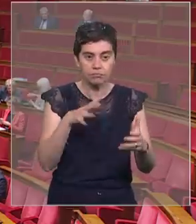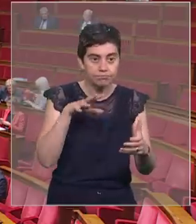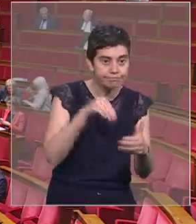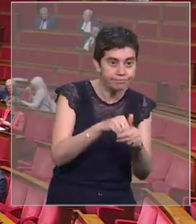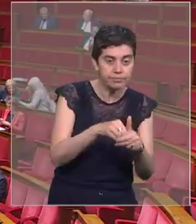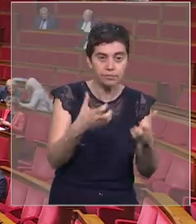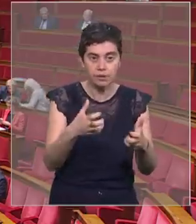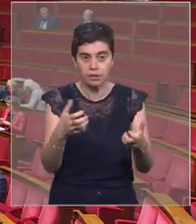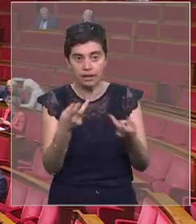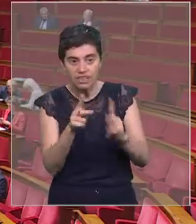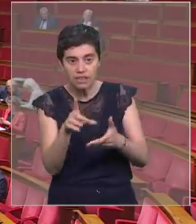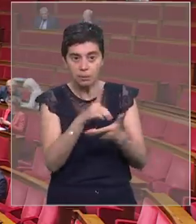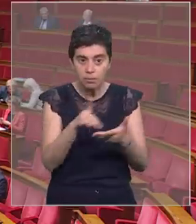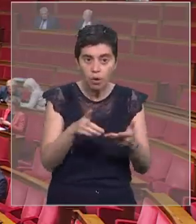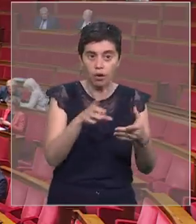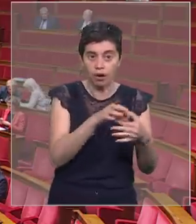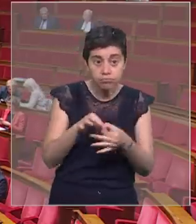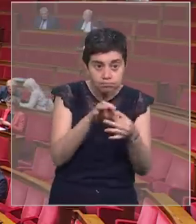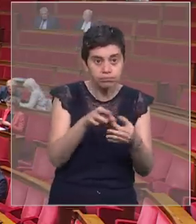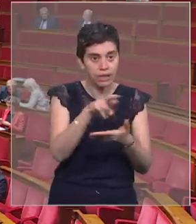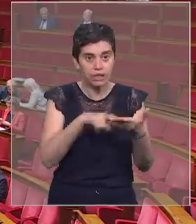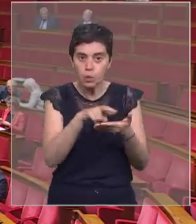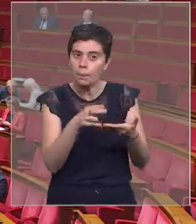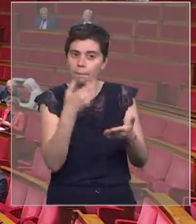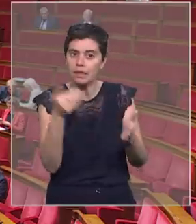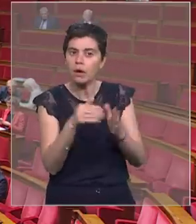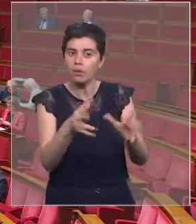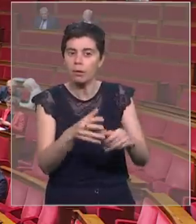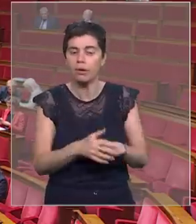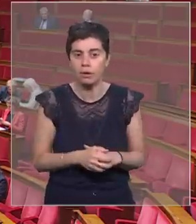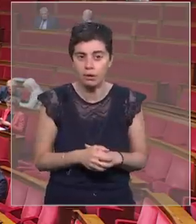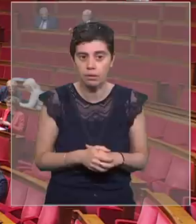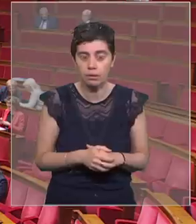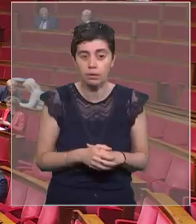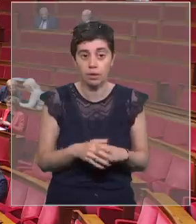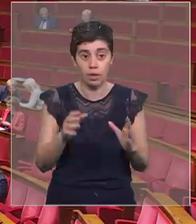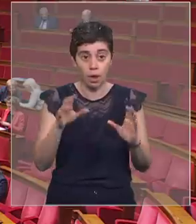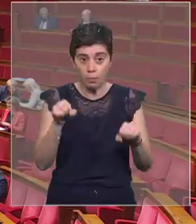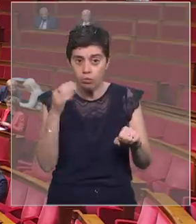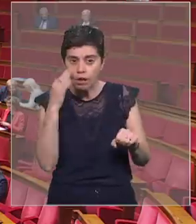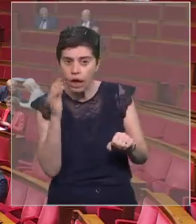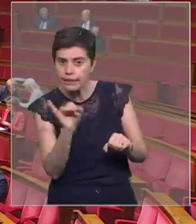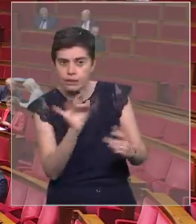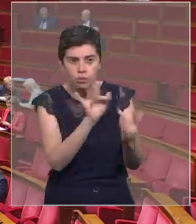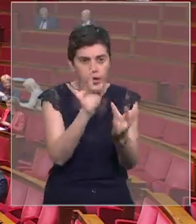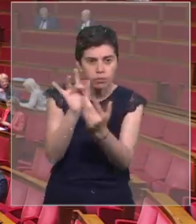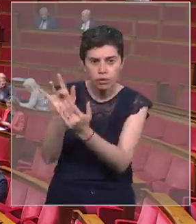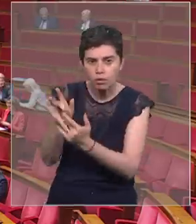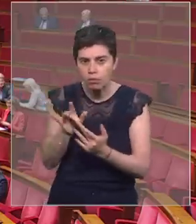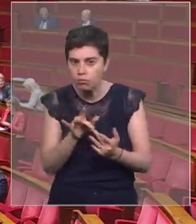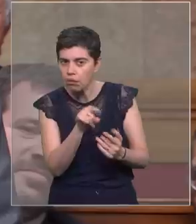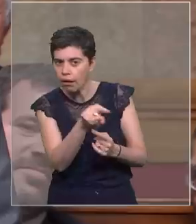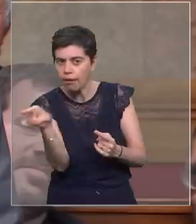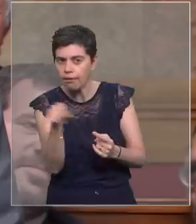les collectivités, pour renouer avec la confiance, pour peut-être un premier contact mieux identifié sur nos territoires, pour un